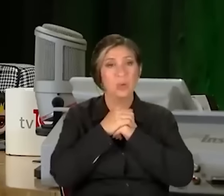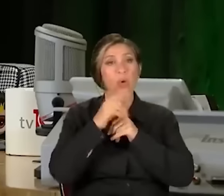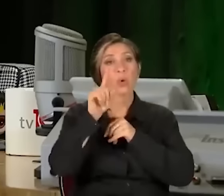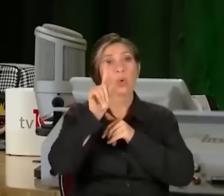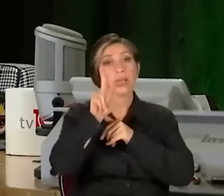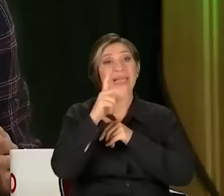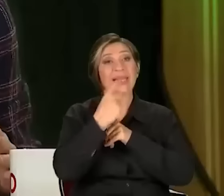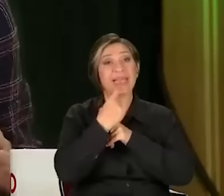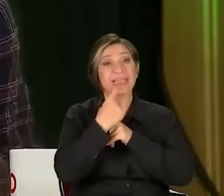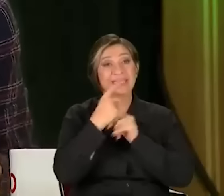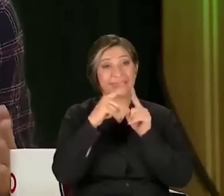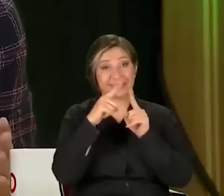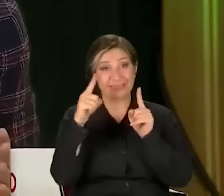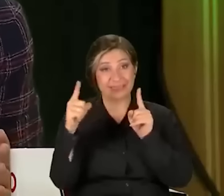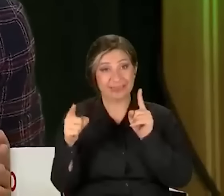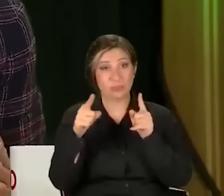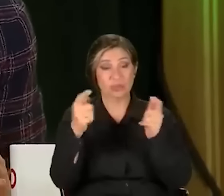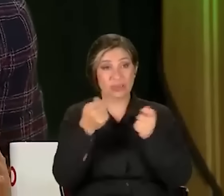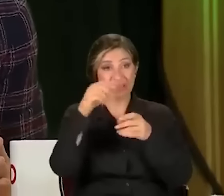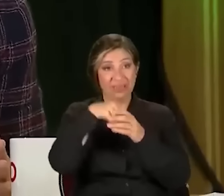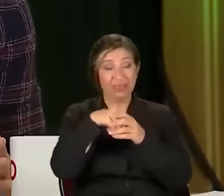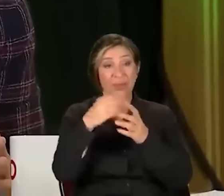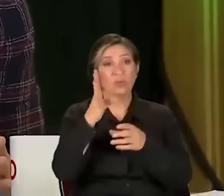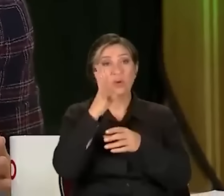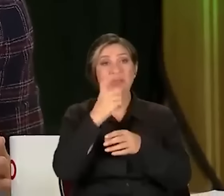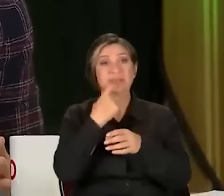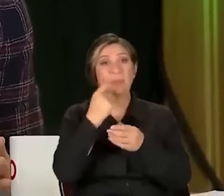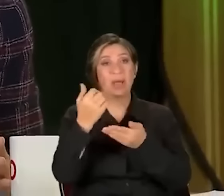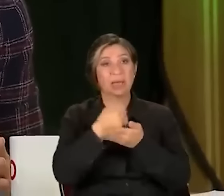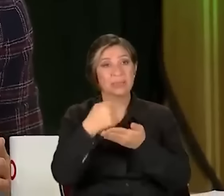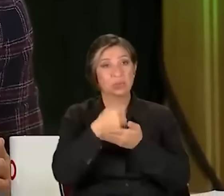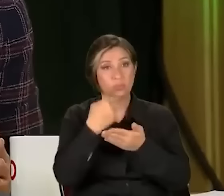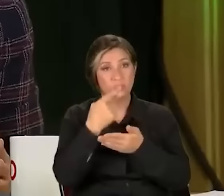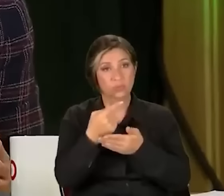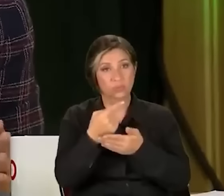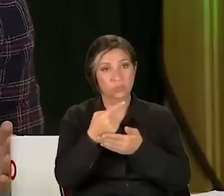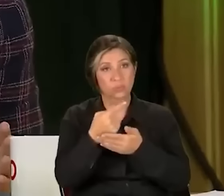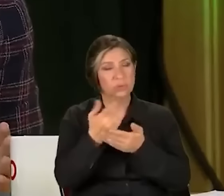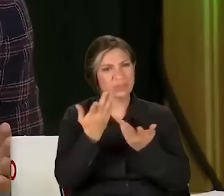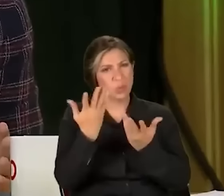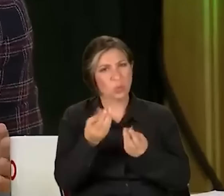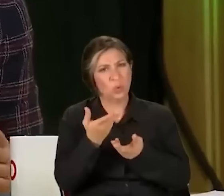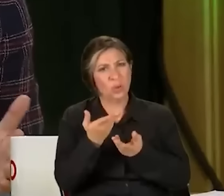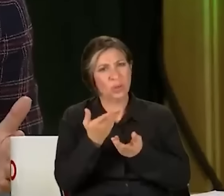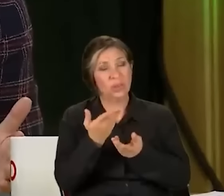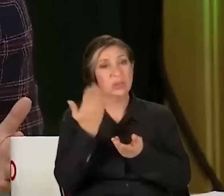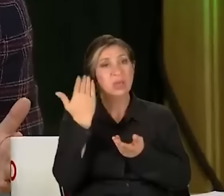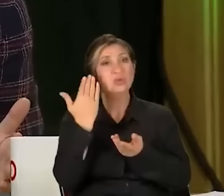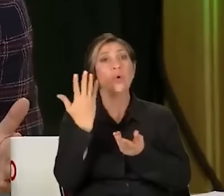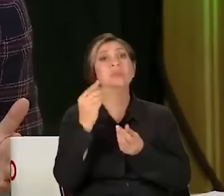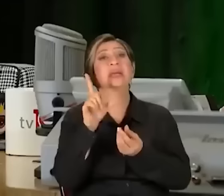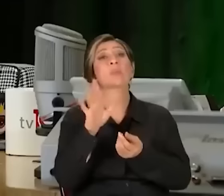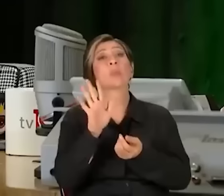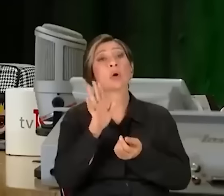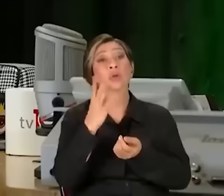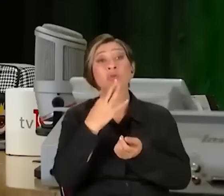12 yıldır bu işin içindesin ama son 4 yıldır para kazanıyorum diyorsun. Hı hı. Nasıl oluyor bu? Daha önce olması gerekmez